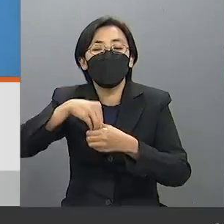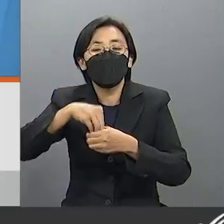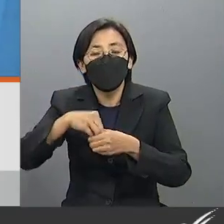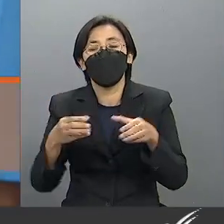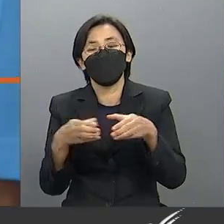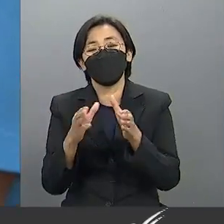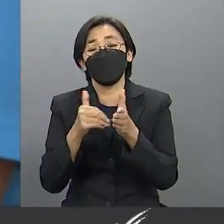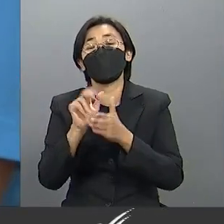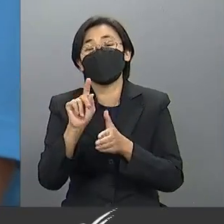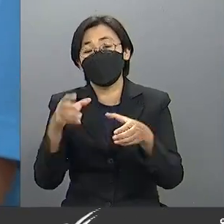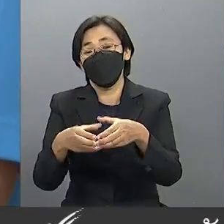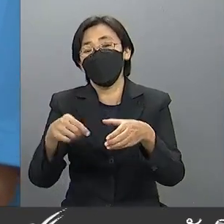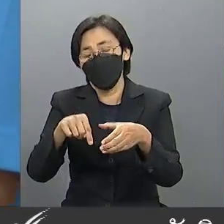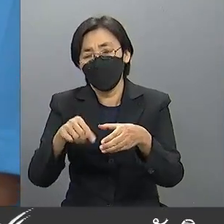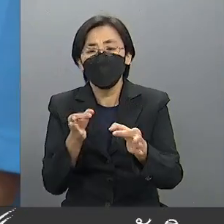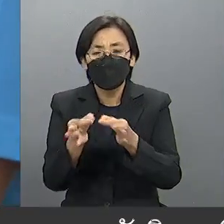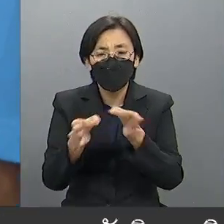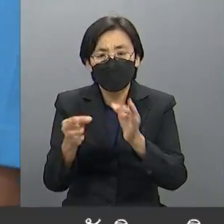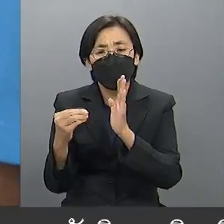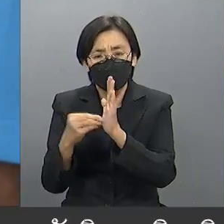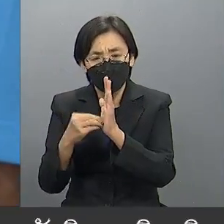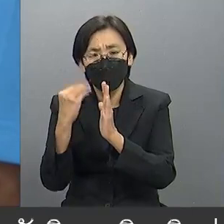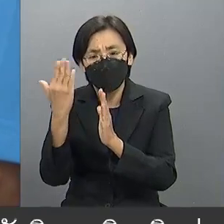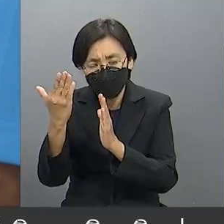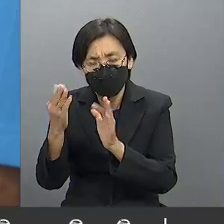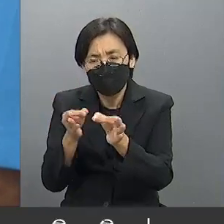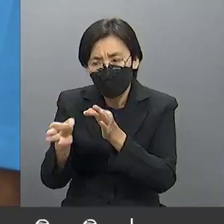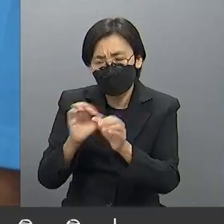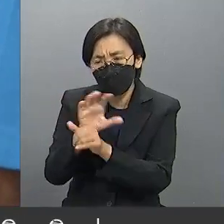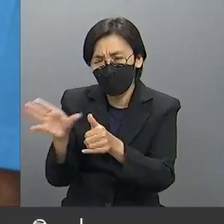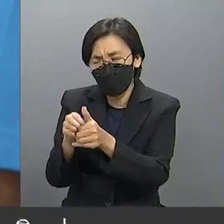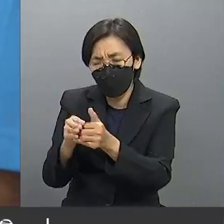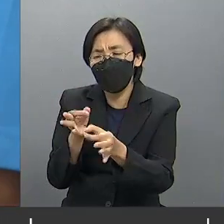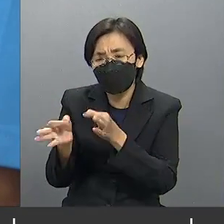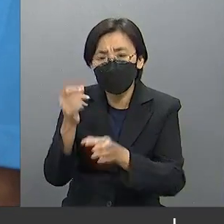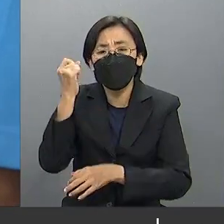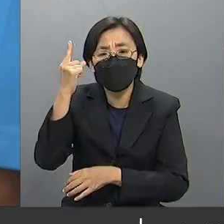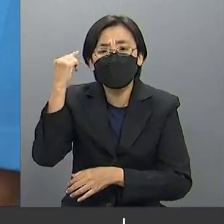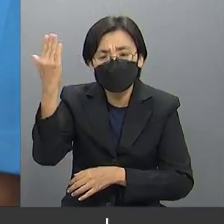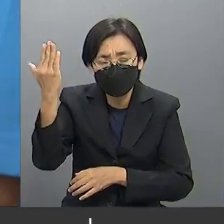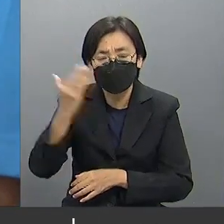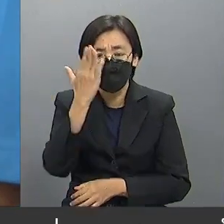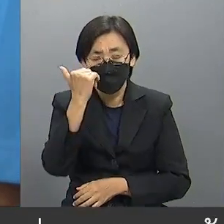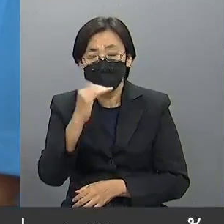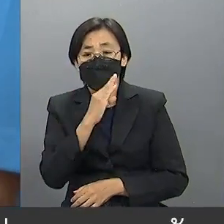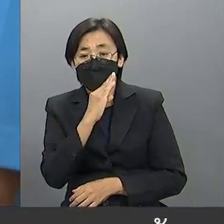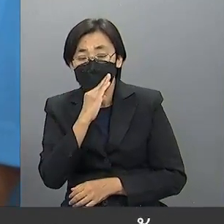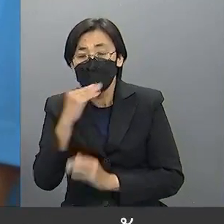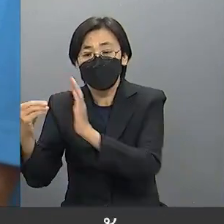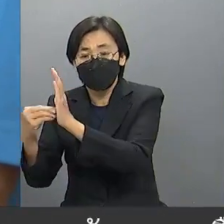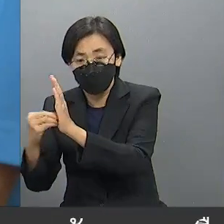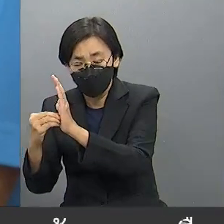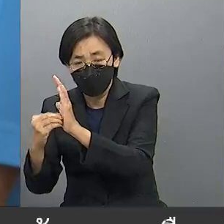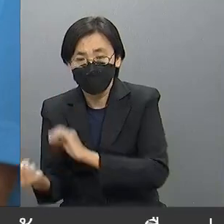ใจให้กับทางกรุงเทพด้วยทางตัวผู้ป่วยด้วยนะคะเพราะเนื่องจากการเดินทางมาเนี่ยมันจะไม่ปลอดภัยมากกว่